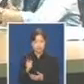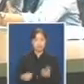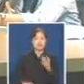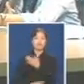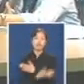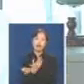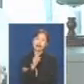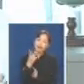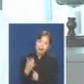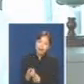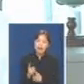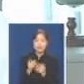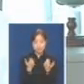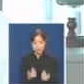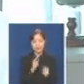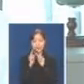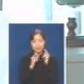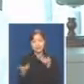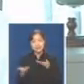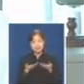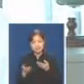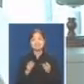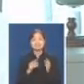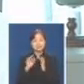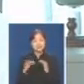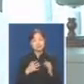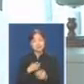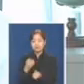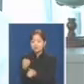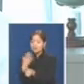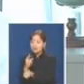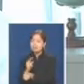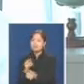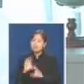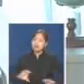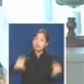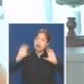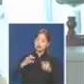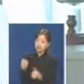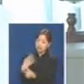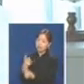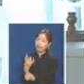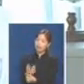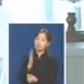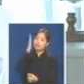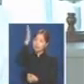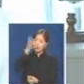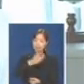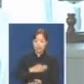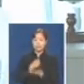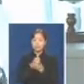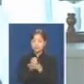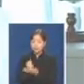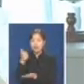างไรนะครับมันขาดตกบกพร่องตรงไหนหรือว่าอยากจะแนะนำอะไรกับรัฐบาลว่าในรุ่นต่อๆไปที่จะได้ช่วยรุ่นน้องของเ